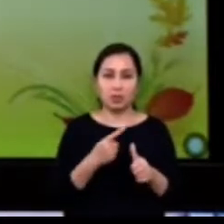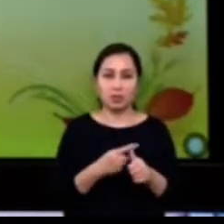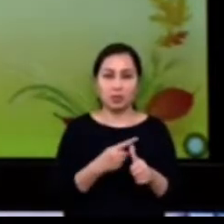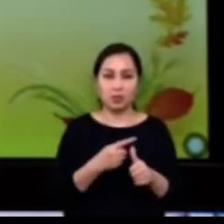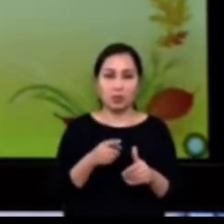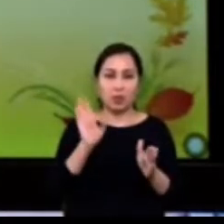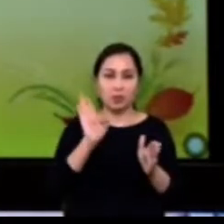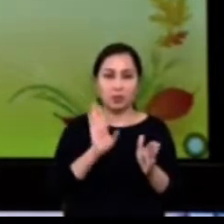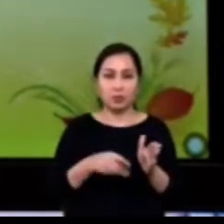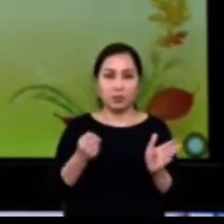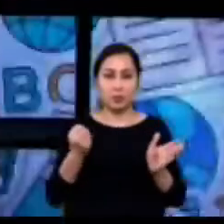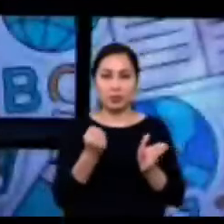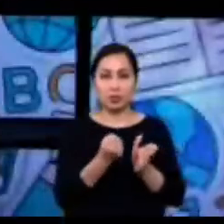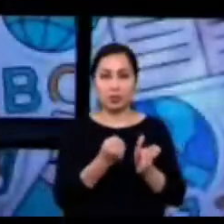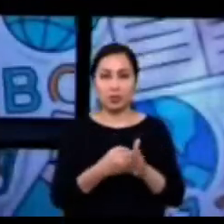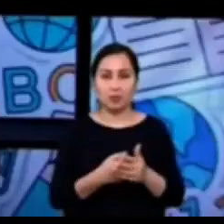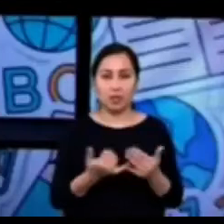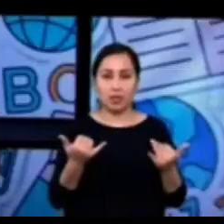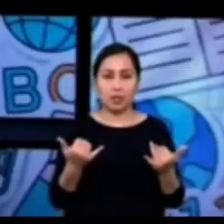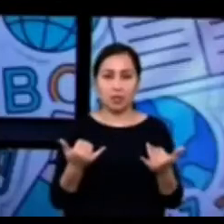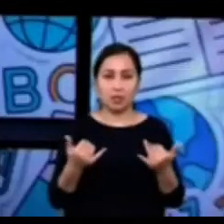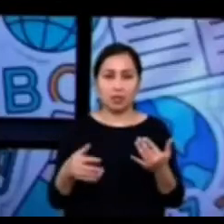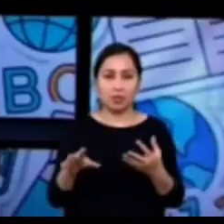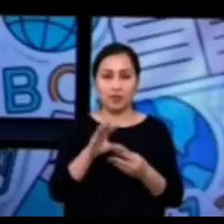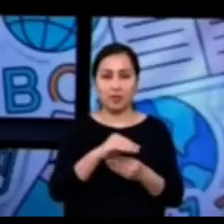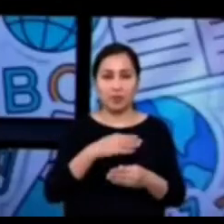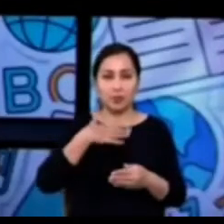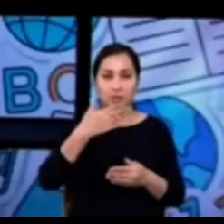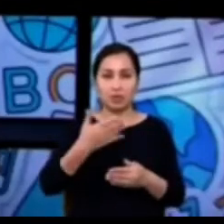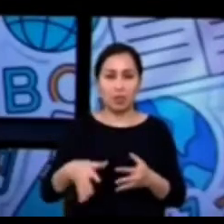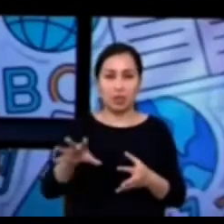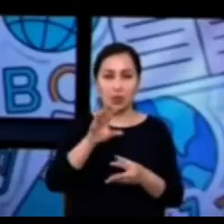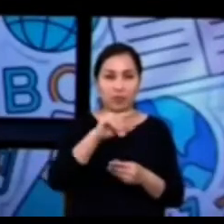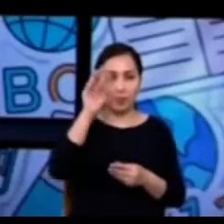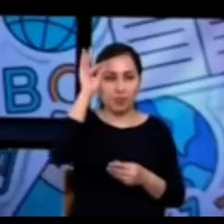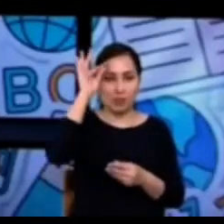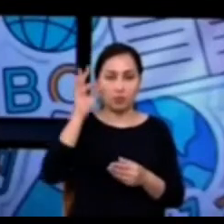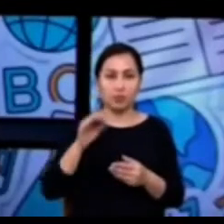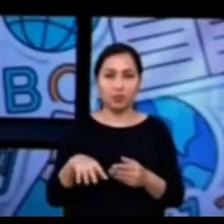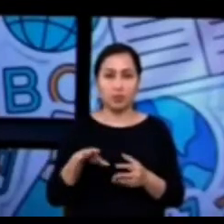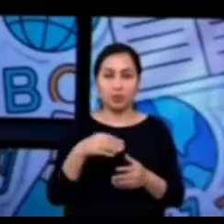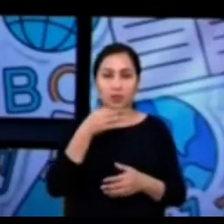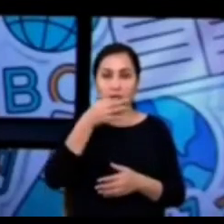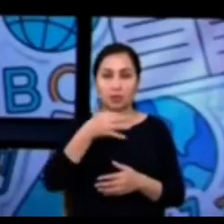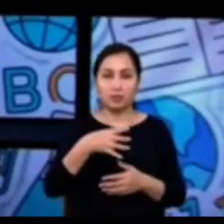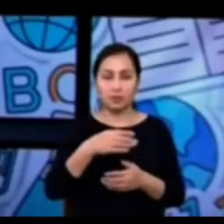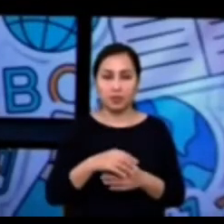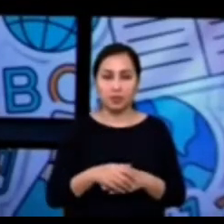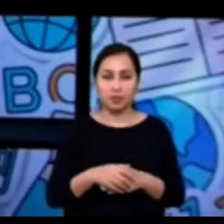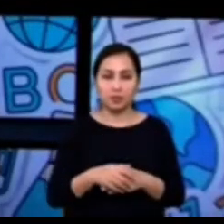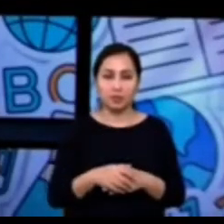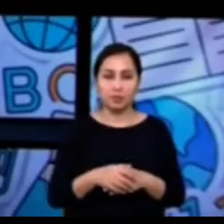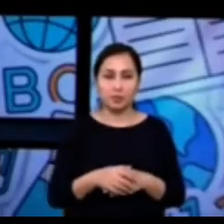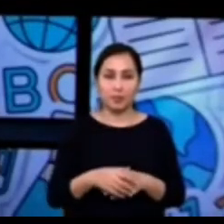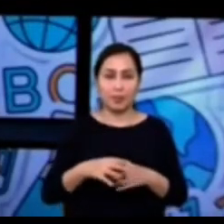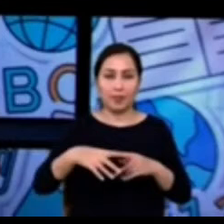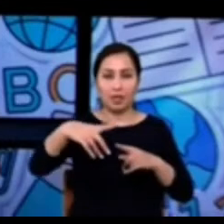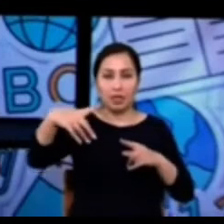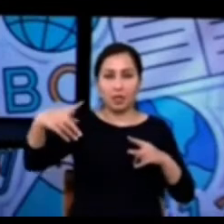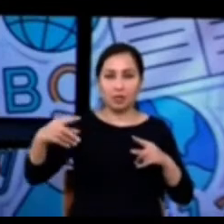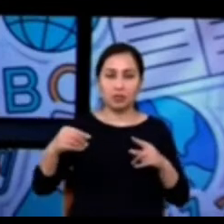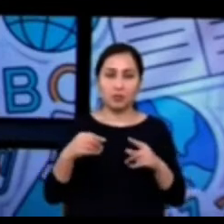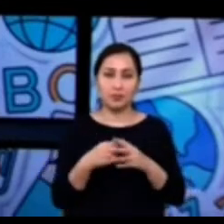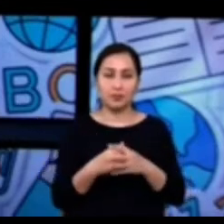называются безударными. А сейчас я предлагаю вам подумать и ответить. Листья